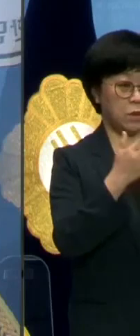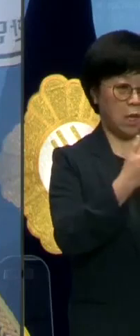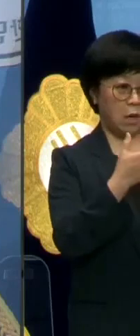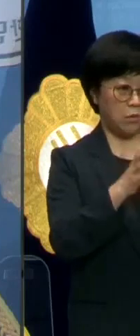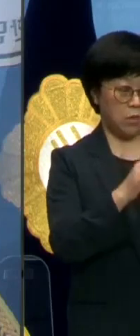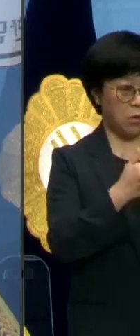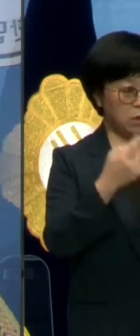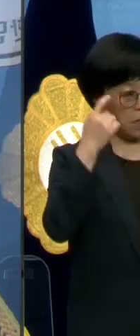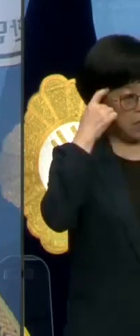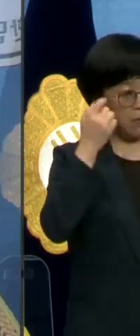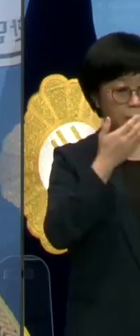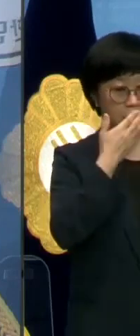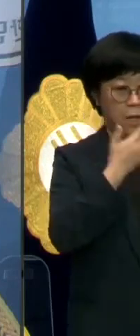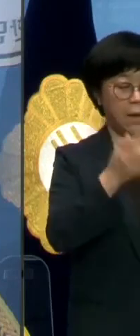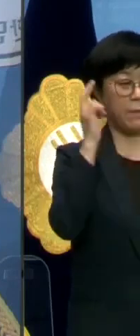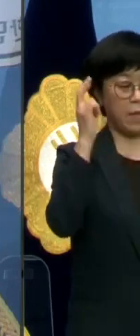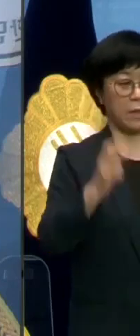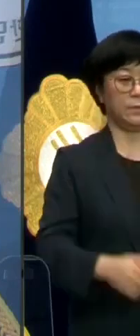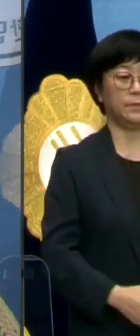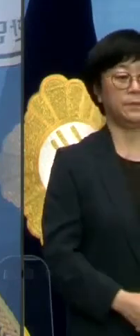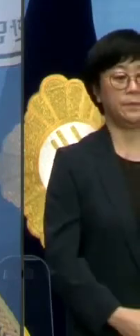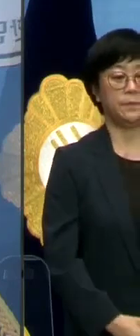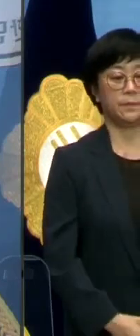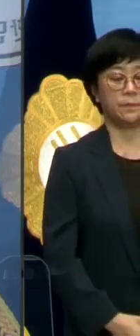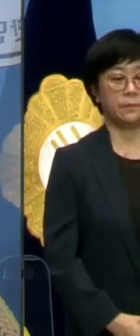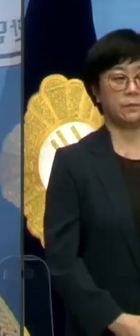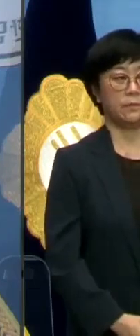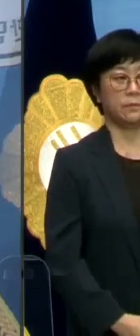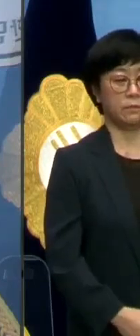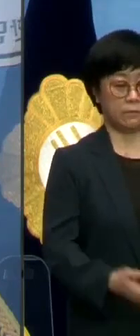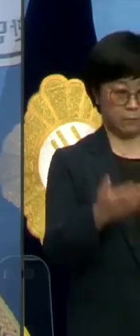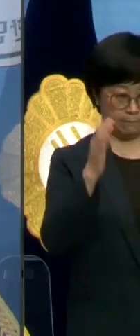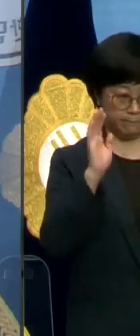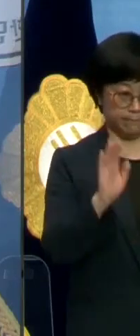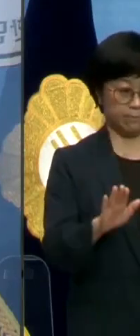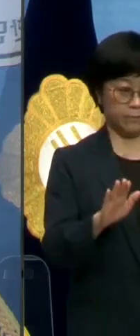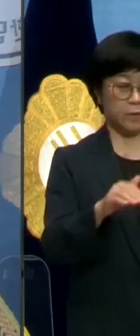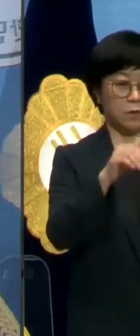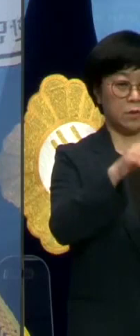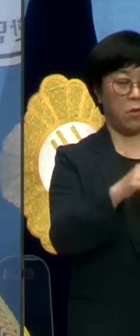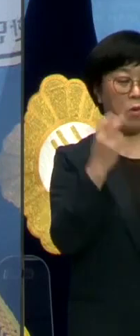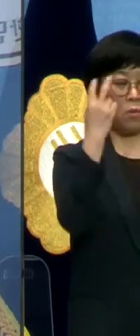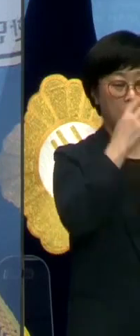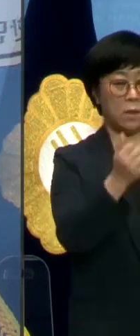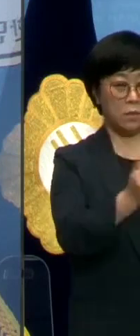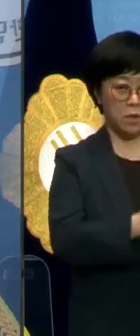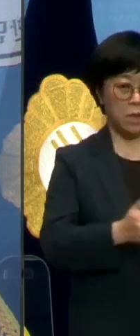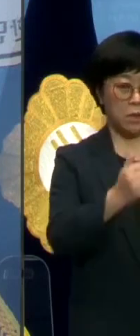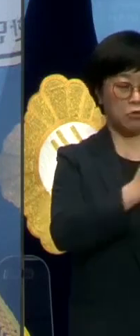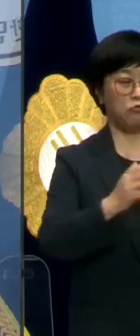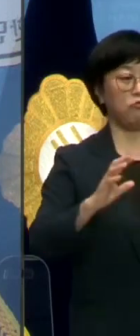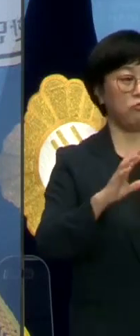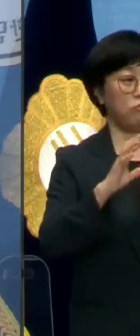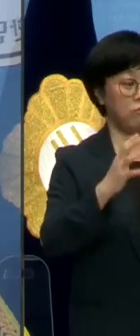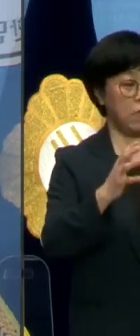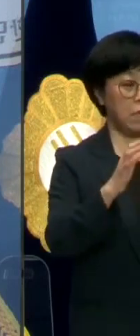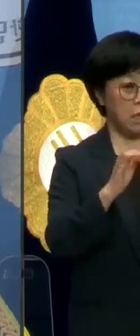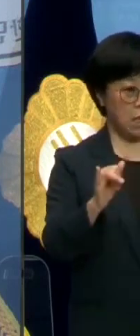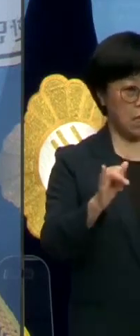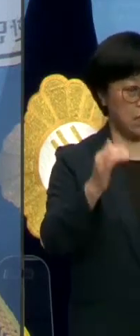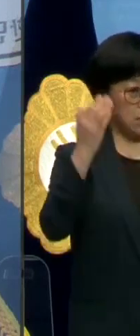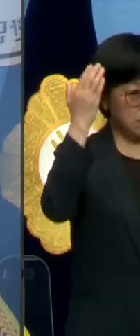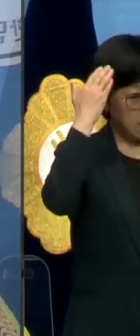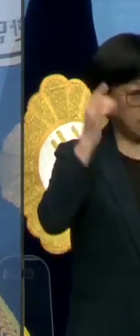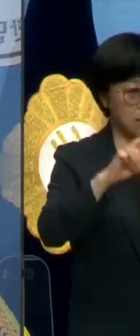기호로 연상할 수밖에 없는 상황이다. 그럼에도 선관위는 이 같은 국민의